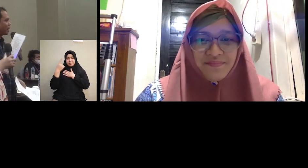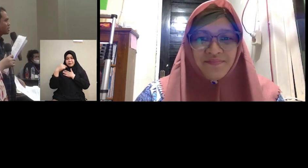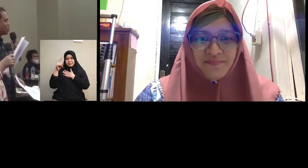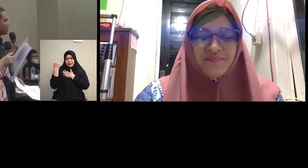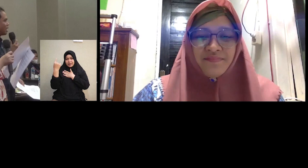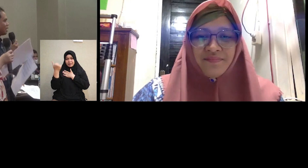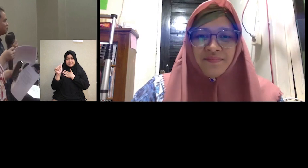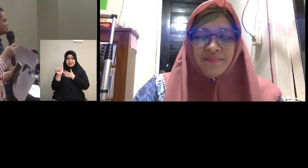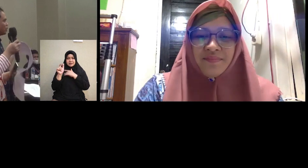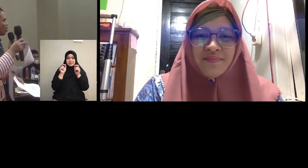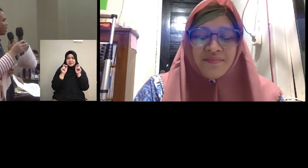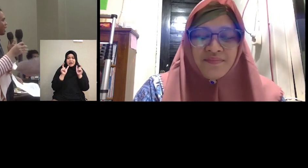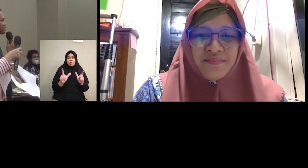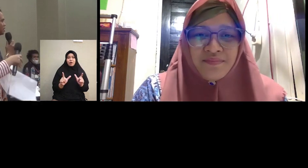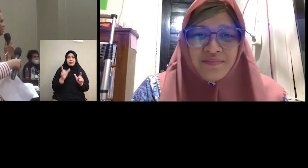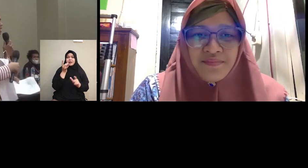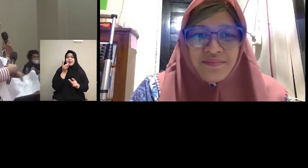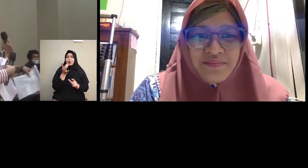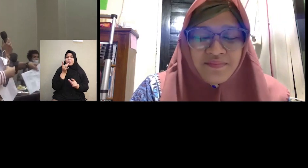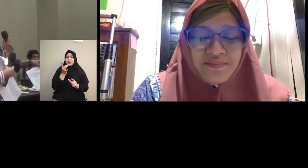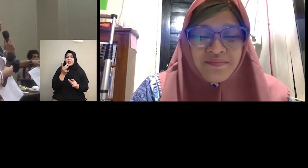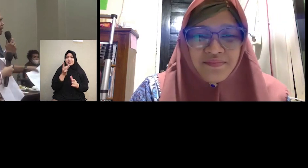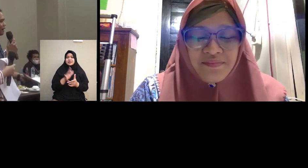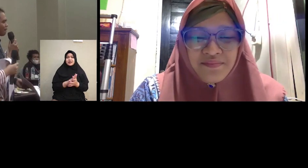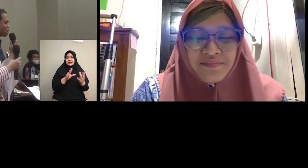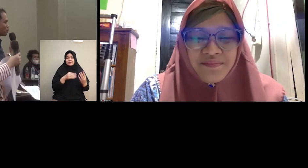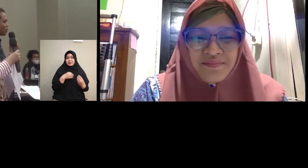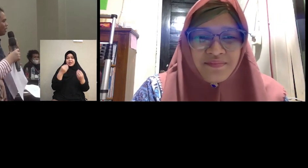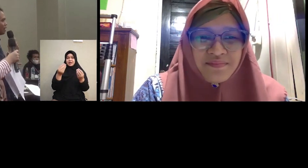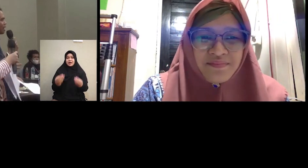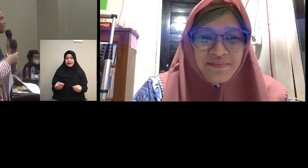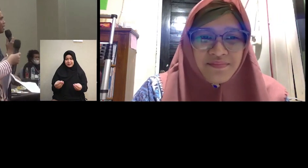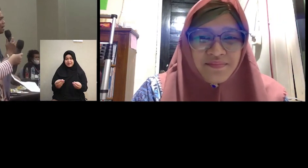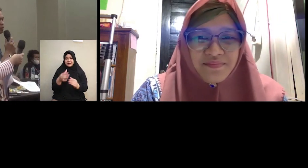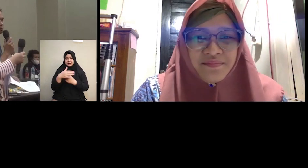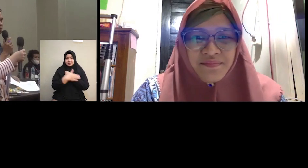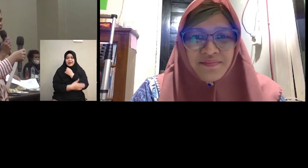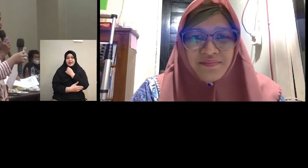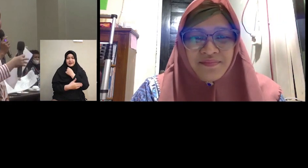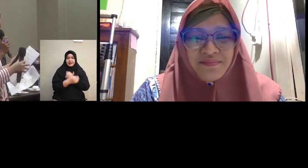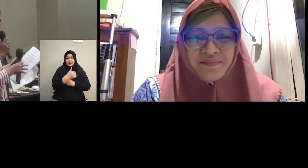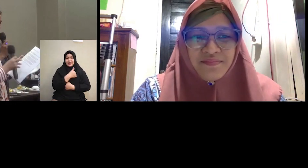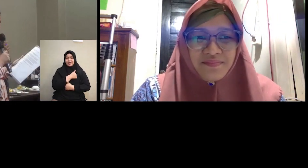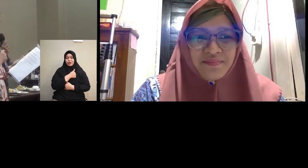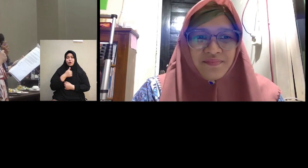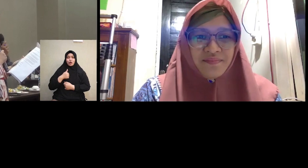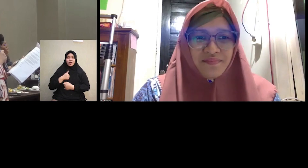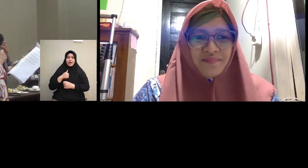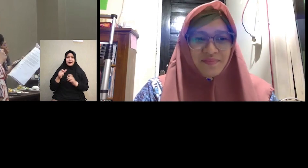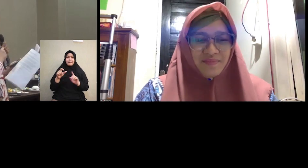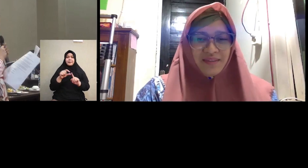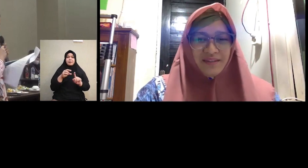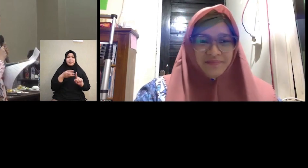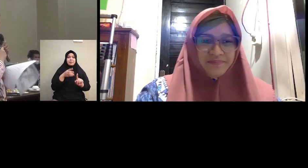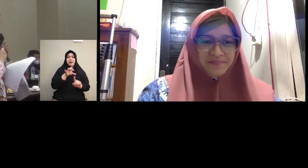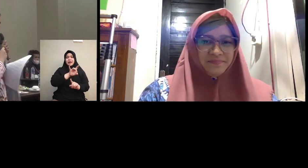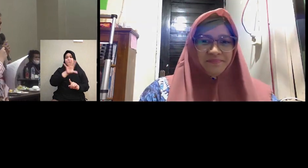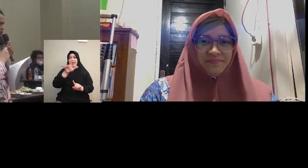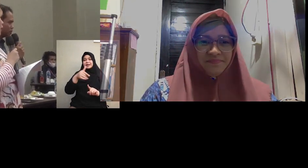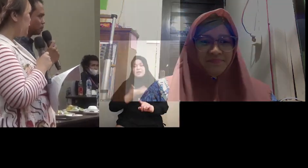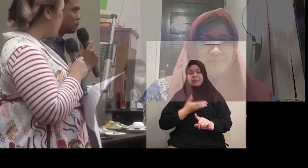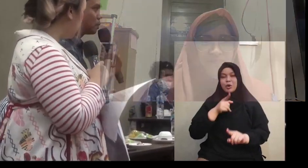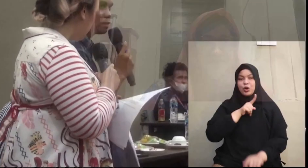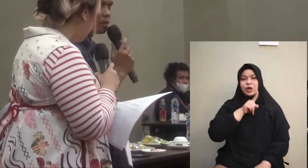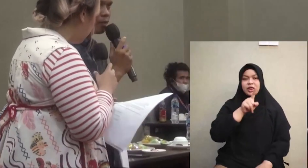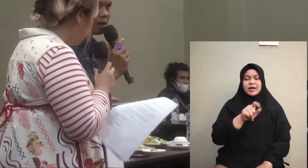kemudian merespon terhadap rekomendasi yang diberikan oleh negara-negara anggota PBB yang lain gitu Mbak Indah ya Iya betul saya mau